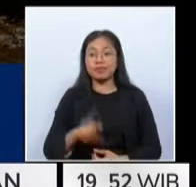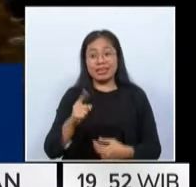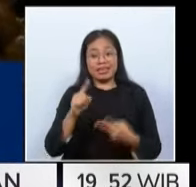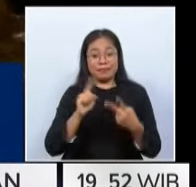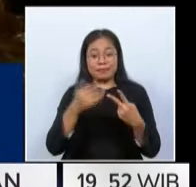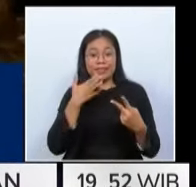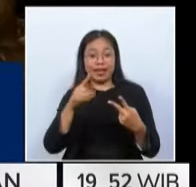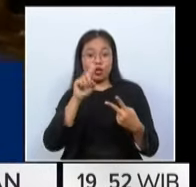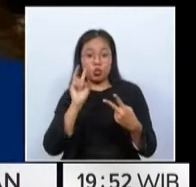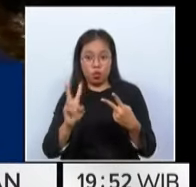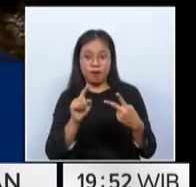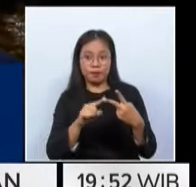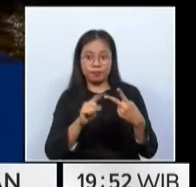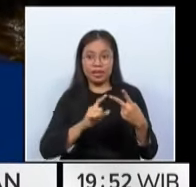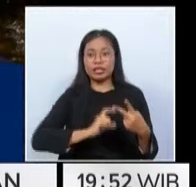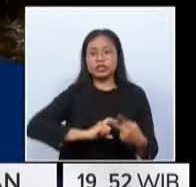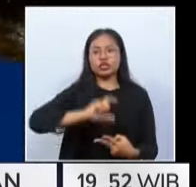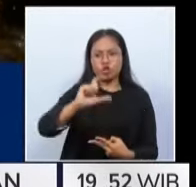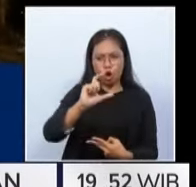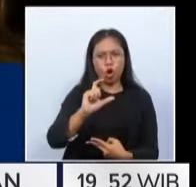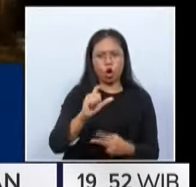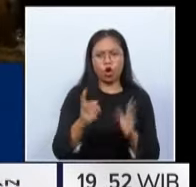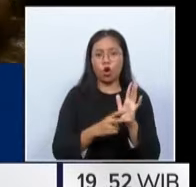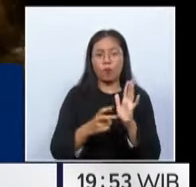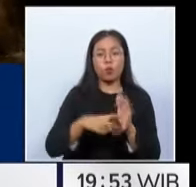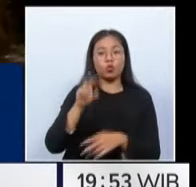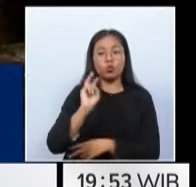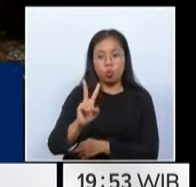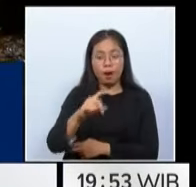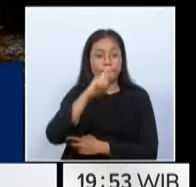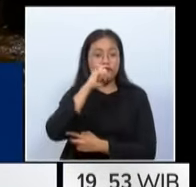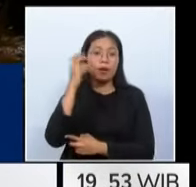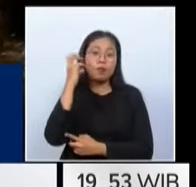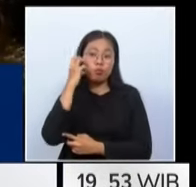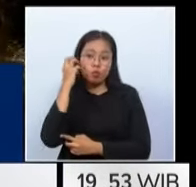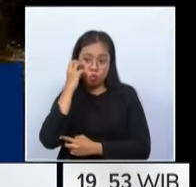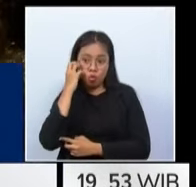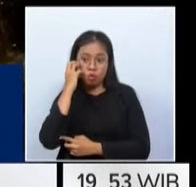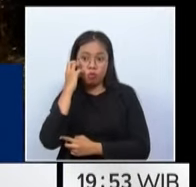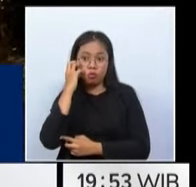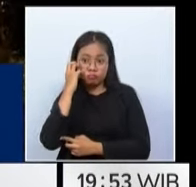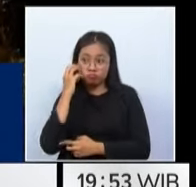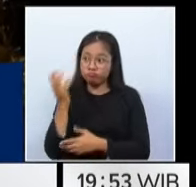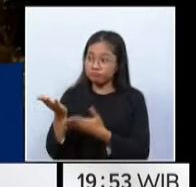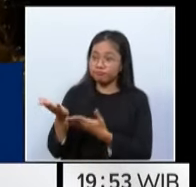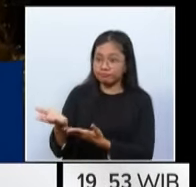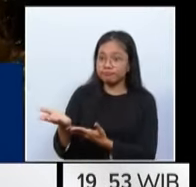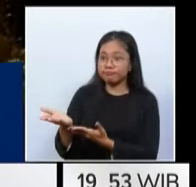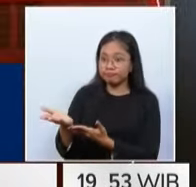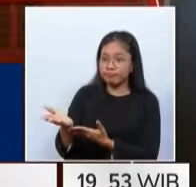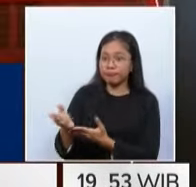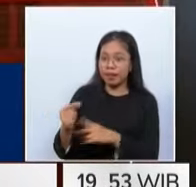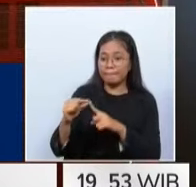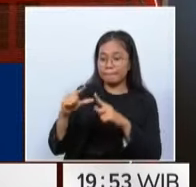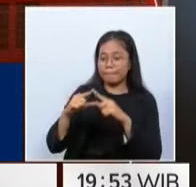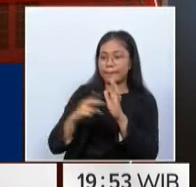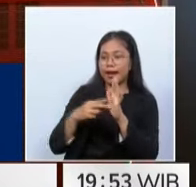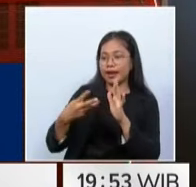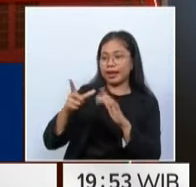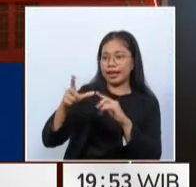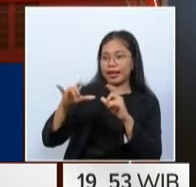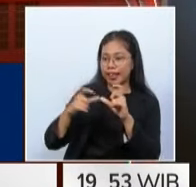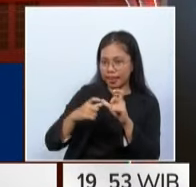untuk calon Presiden nomor urut 2 Bapak Prabowo Subianto untuk itu kami persilakan kepada panelis Profesor Evi